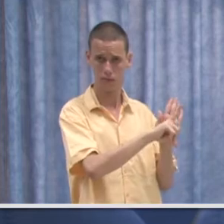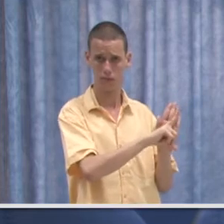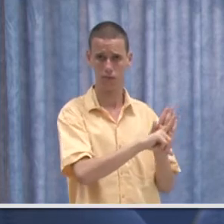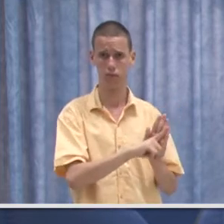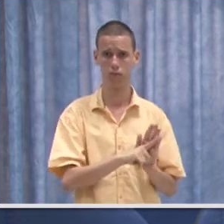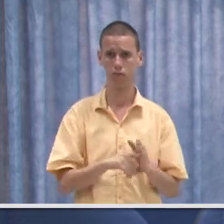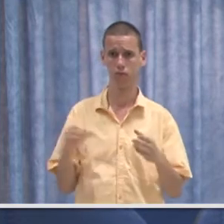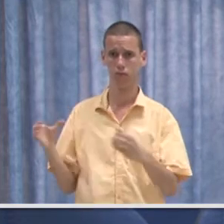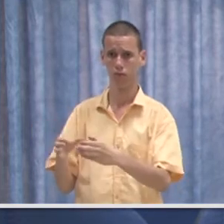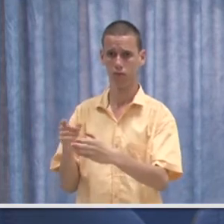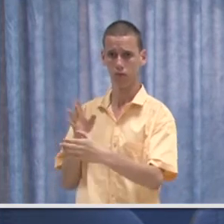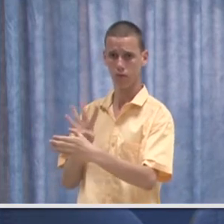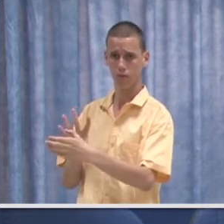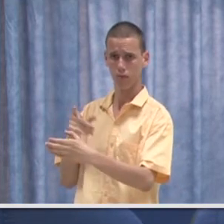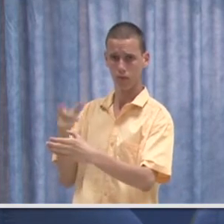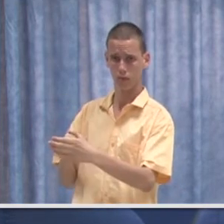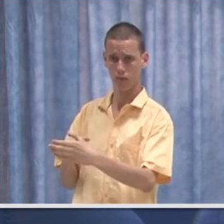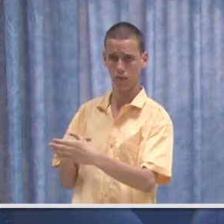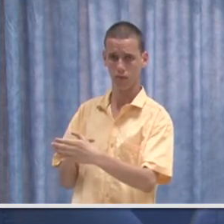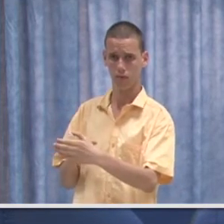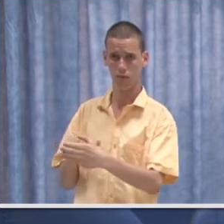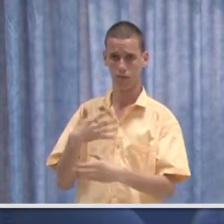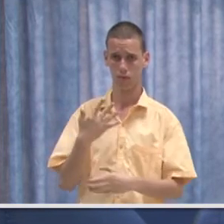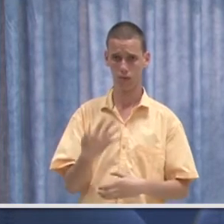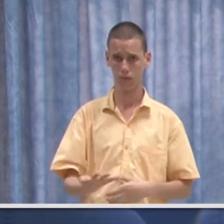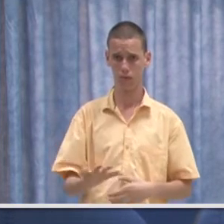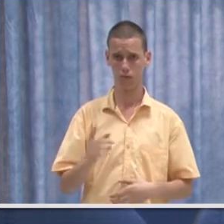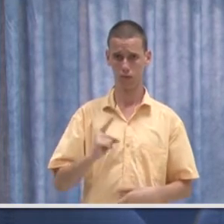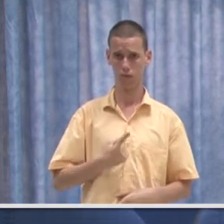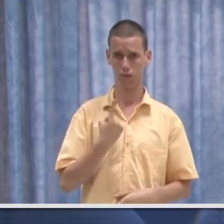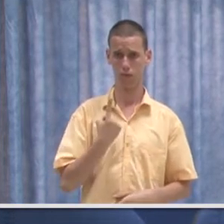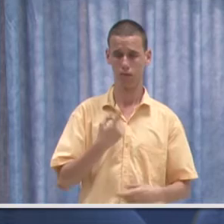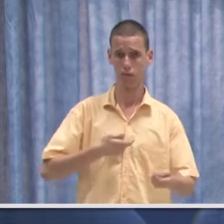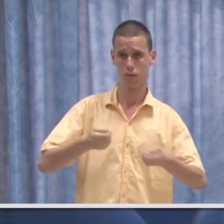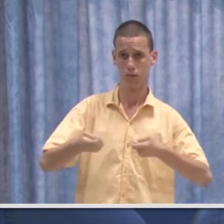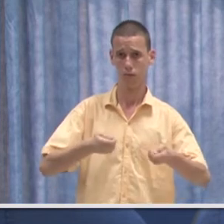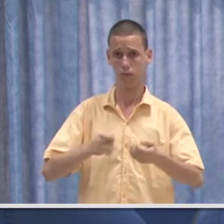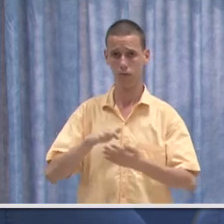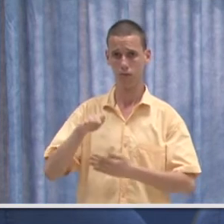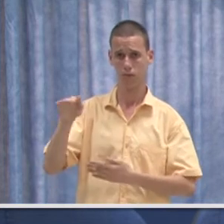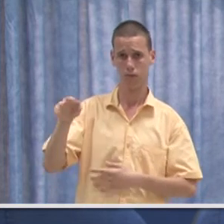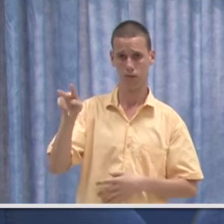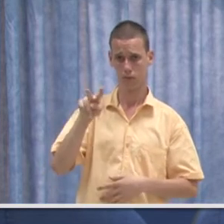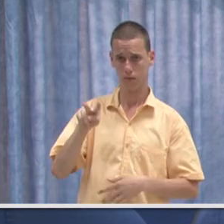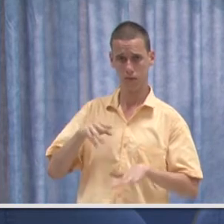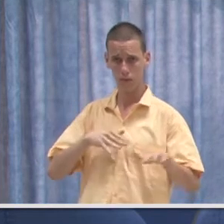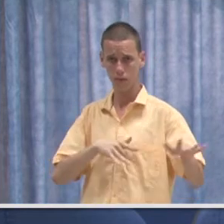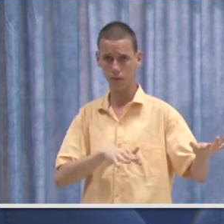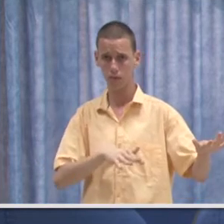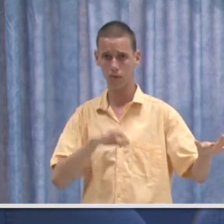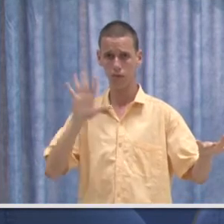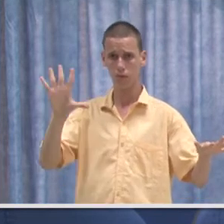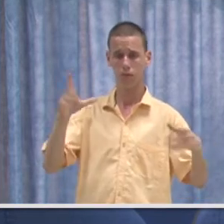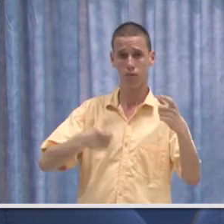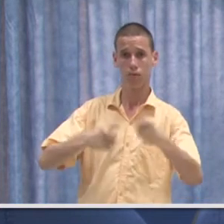La situation week-end, là, mon gars, il s'en fait un petit peu dans le pique-nique, on a 5. Gros groupe de